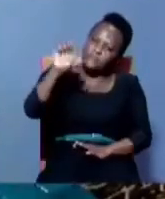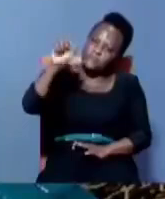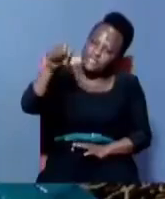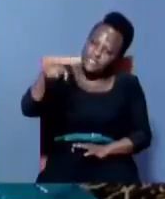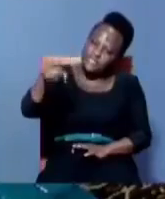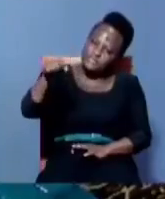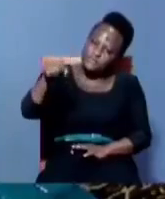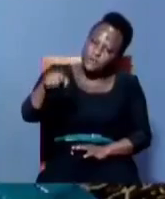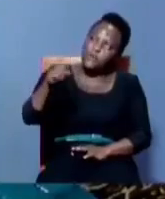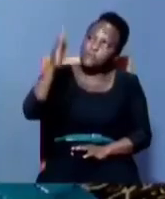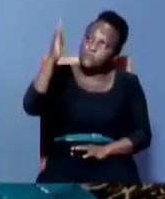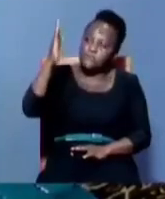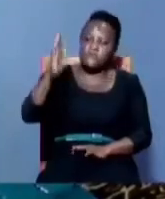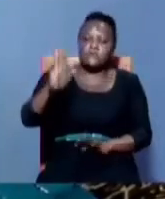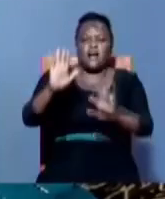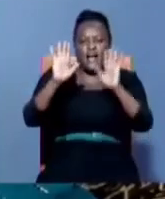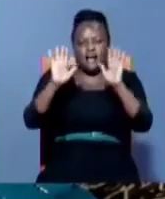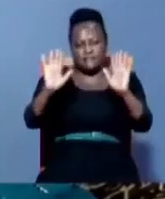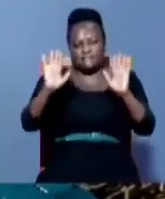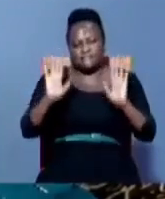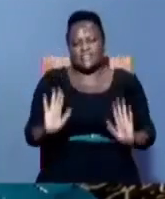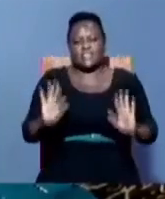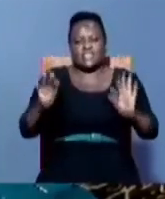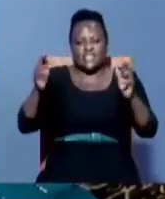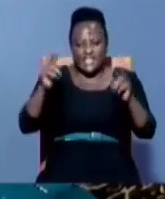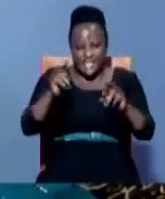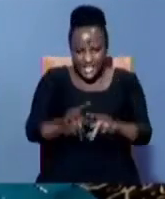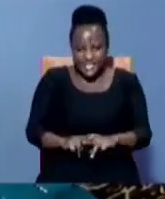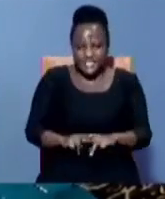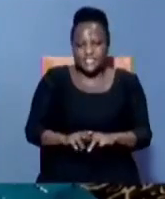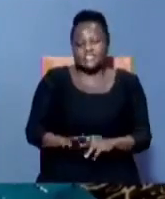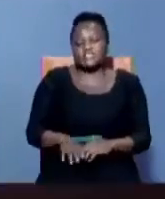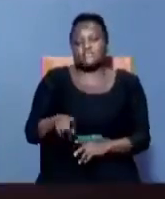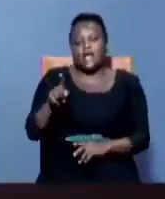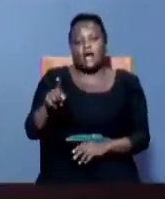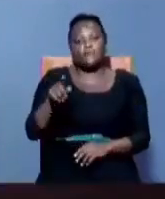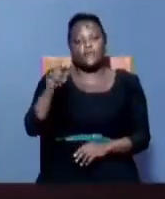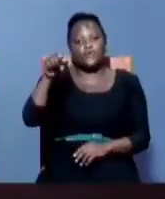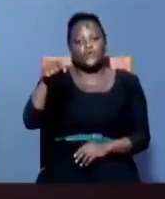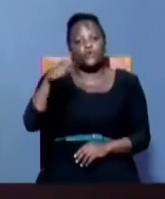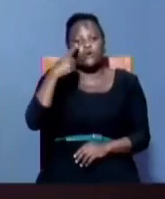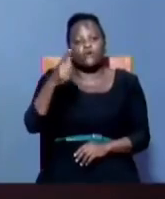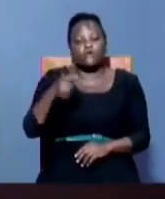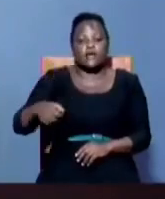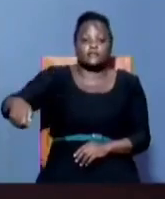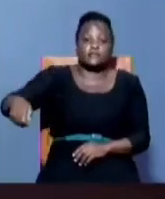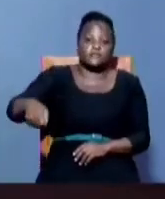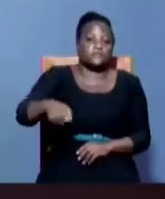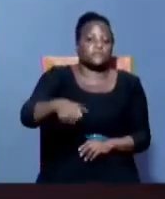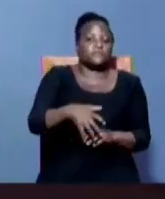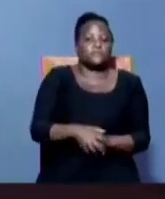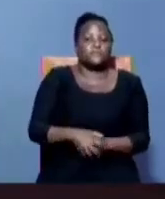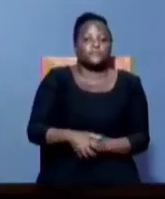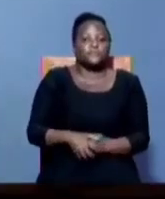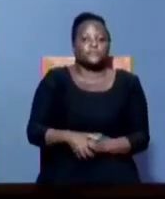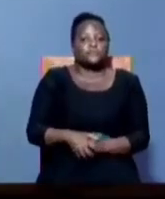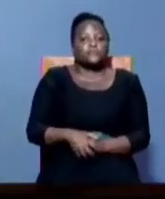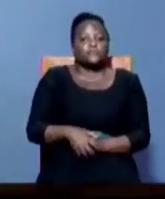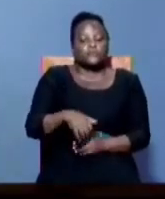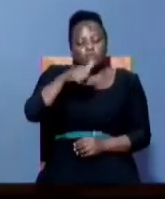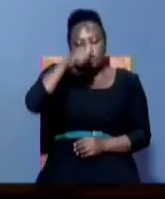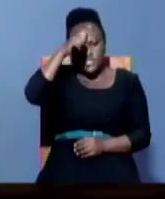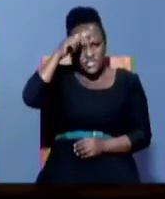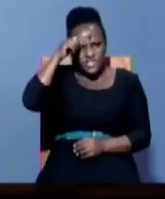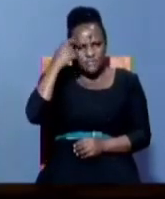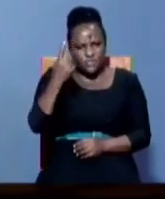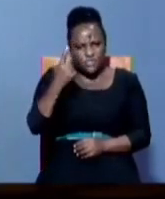Ndipo hapo basi kutana na yeye akiwa pale. Hiyo ndio unaliona sanduku hapo. Kuna shida moja tu, ingawa nimechukua hiyo picha nikaiweka hapo,